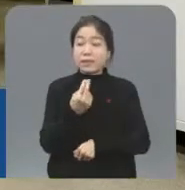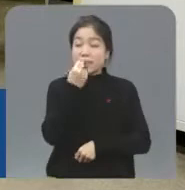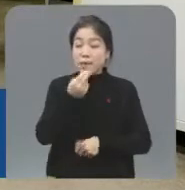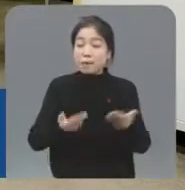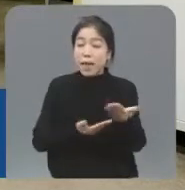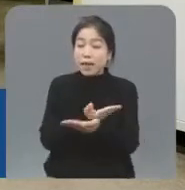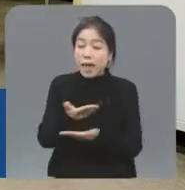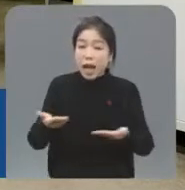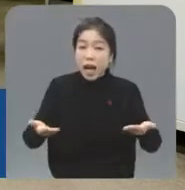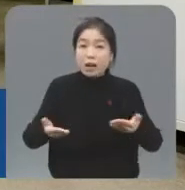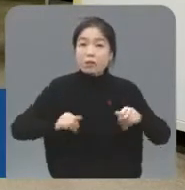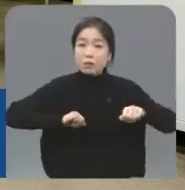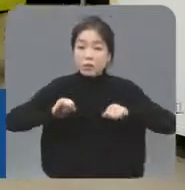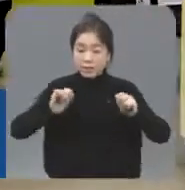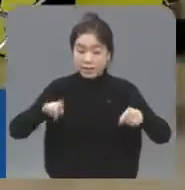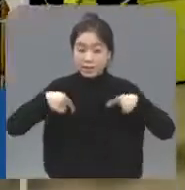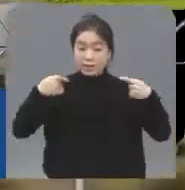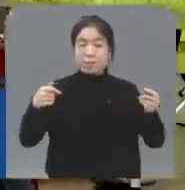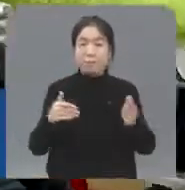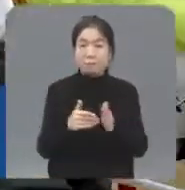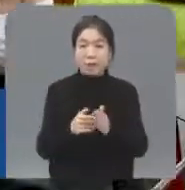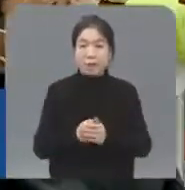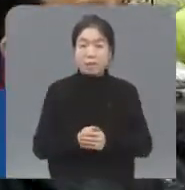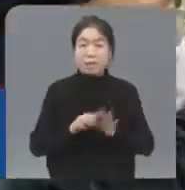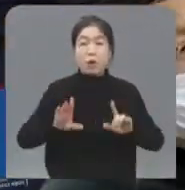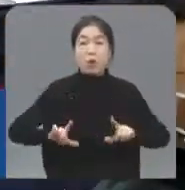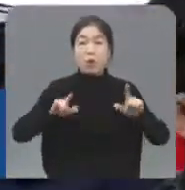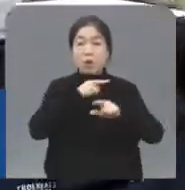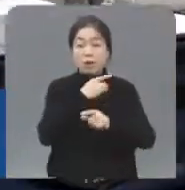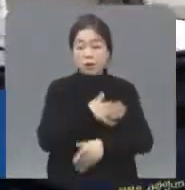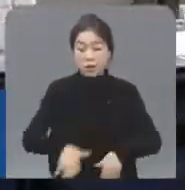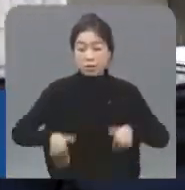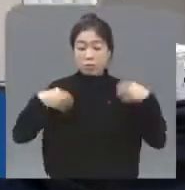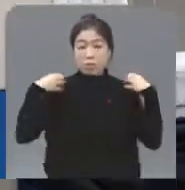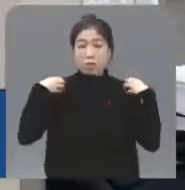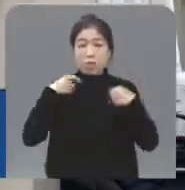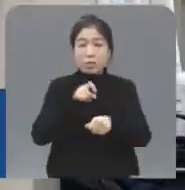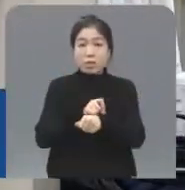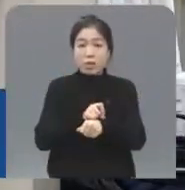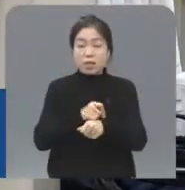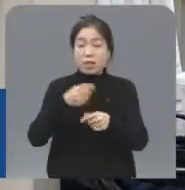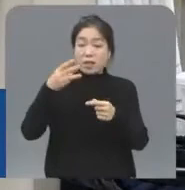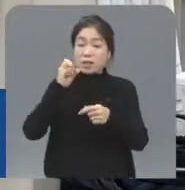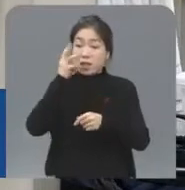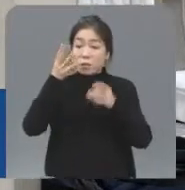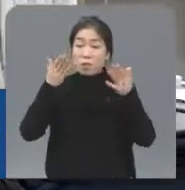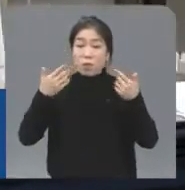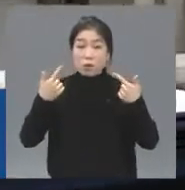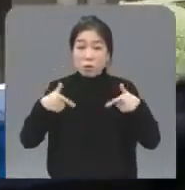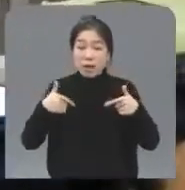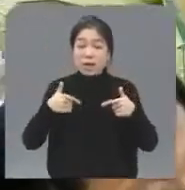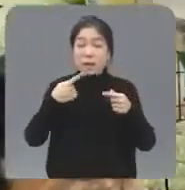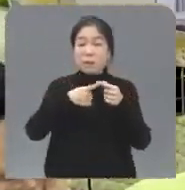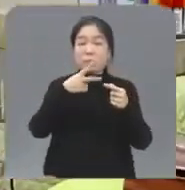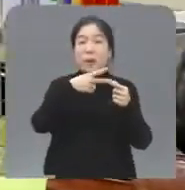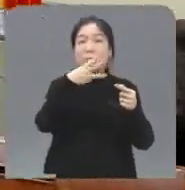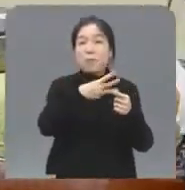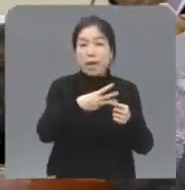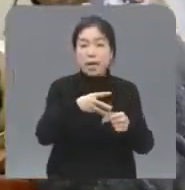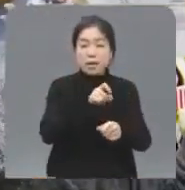실천을 위해 헌혈운동에 동참했습니다. 올해 남구청 직원들은 분기별 1회씩 모두 3차례에 걸쳐